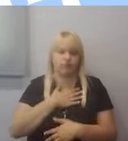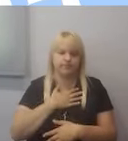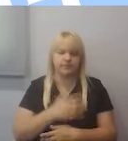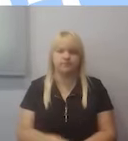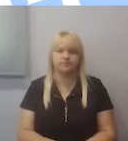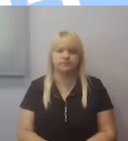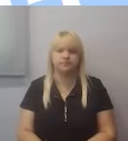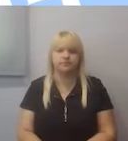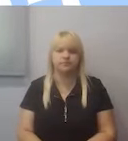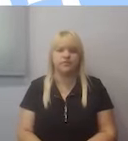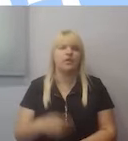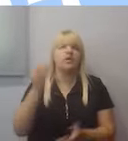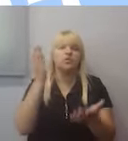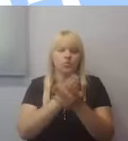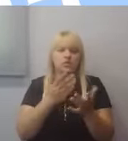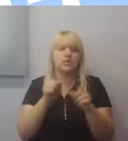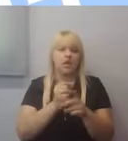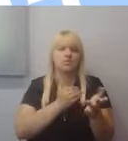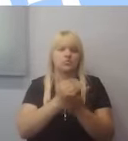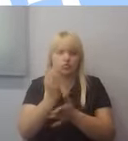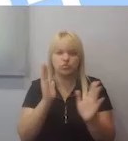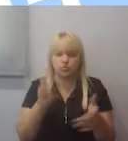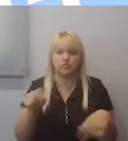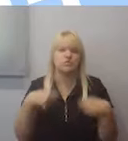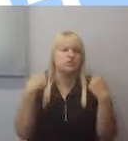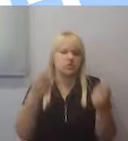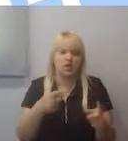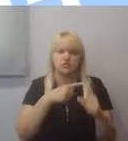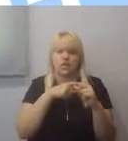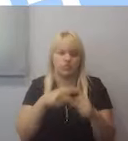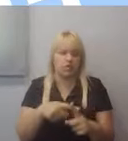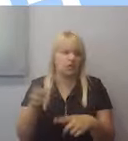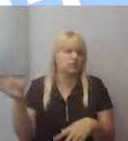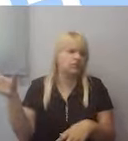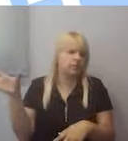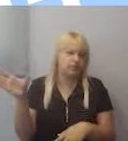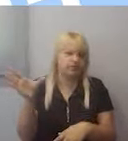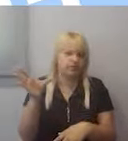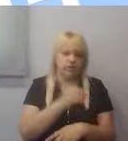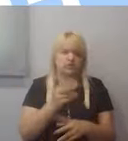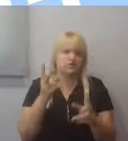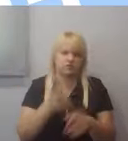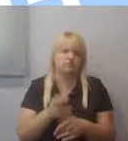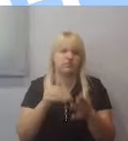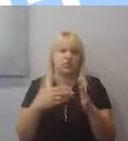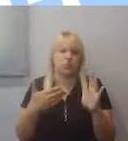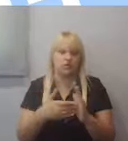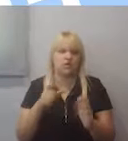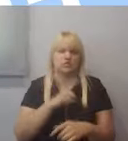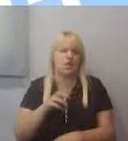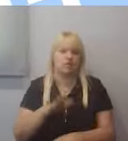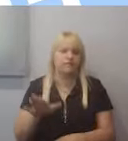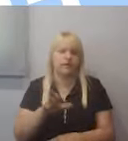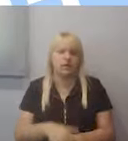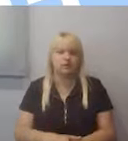mēs noteikti turpināsim sniegt neatliekamo medicīnisko palīdzību kritiskās situācijās es